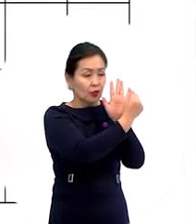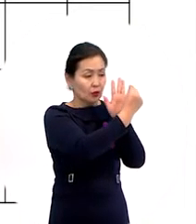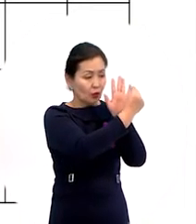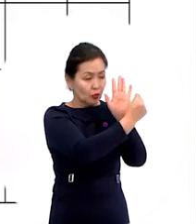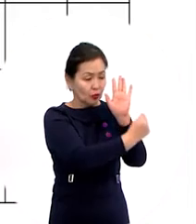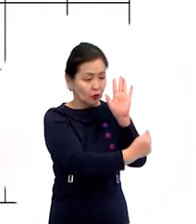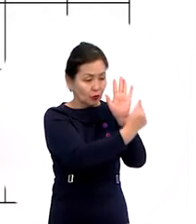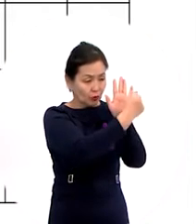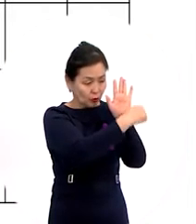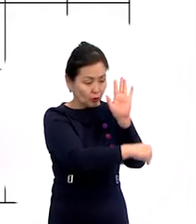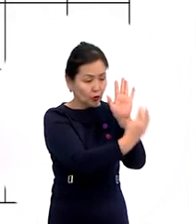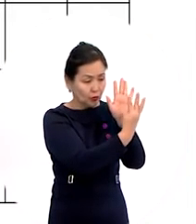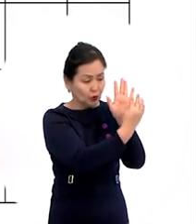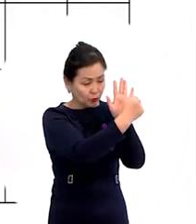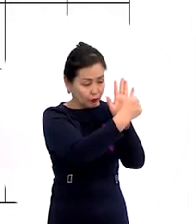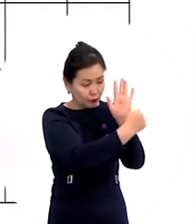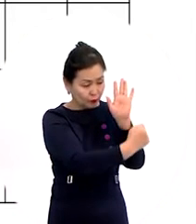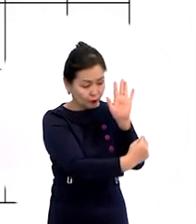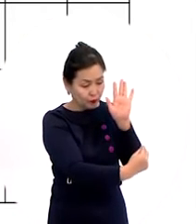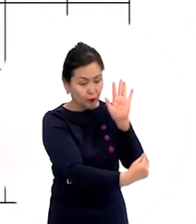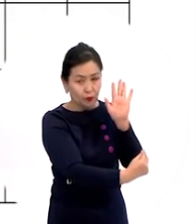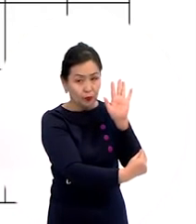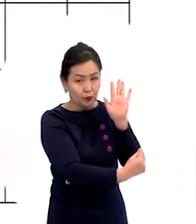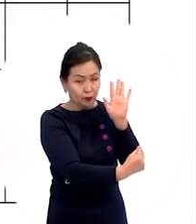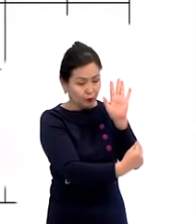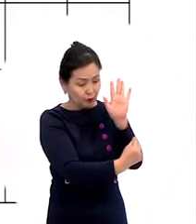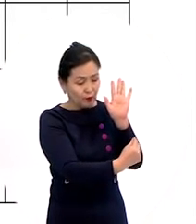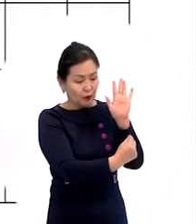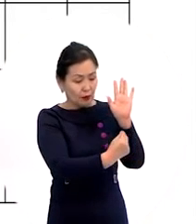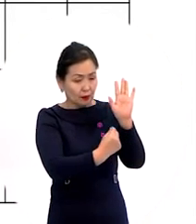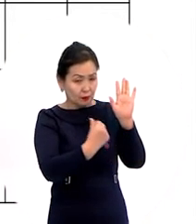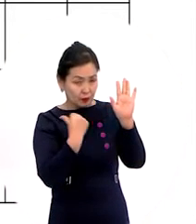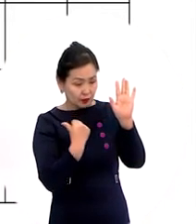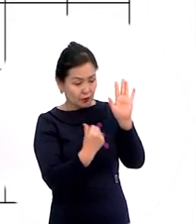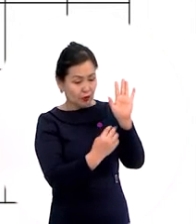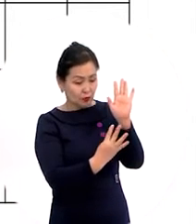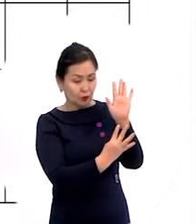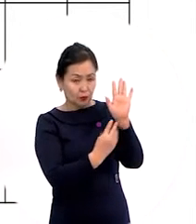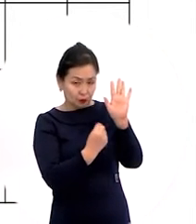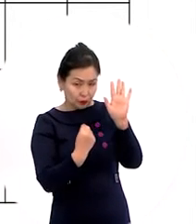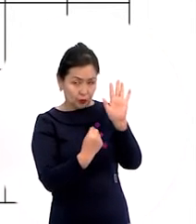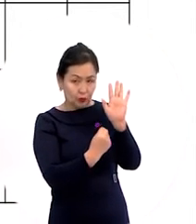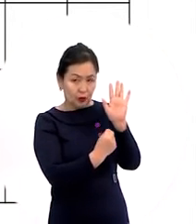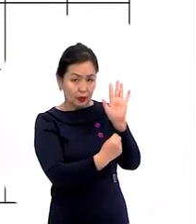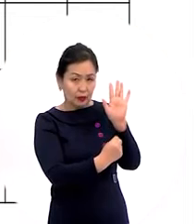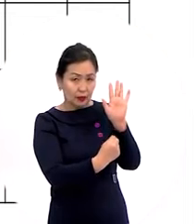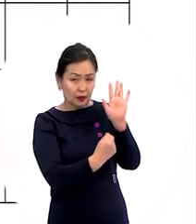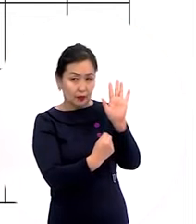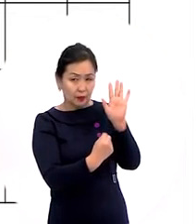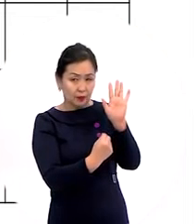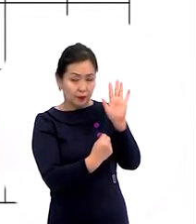Үргэлжлүүлээд доошо 4 нүд зураарай. Үргэлжлүүлээд баруун тиш 4 нүд